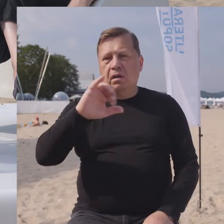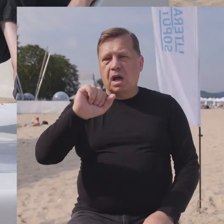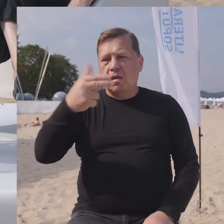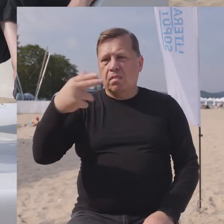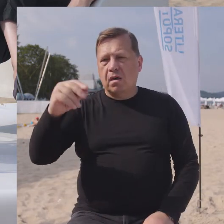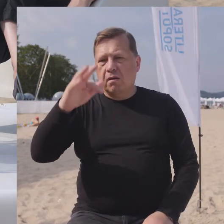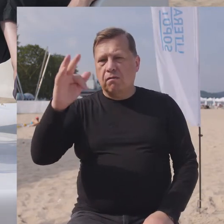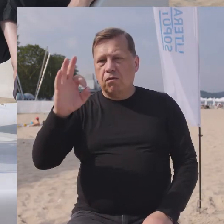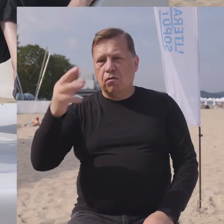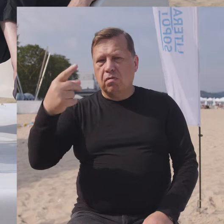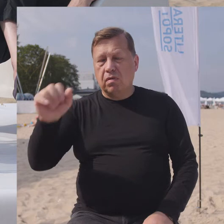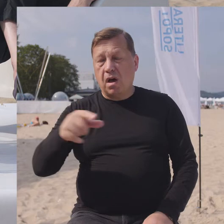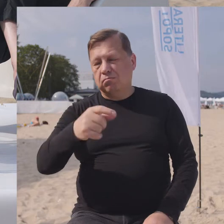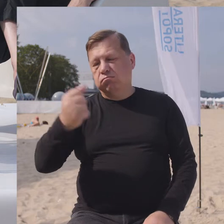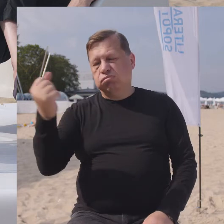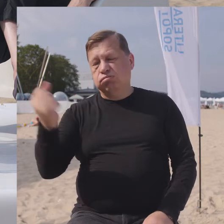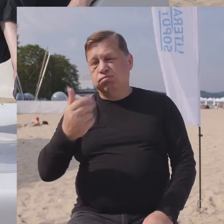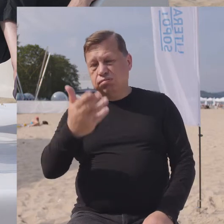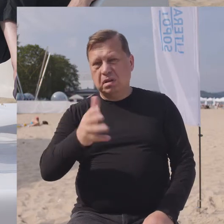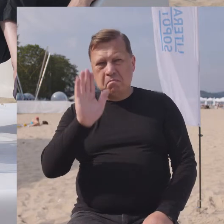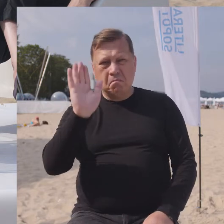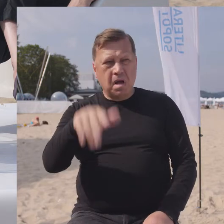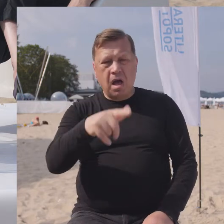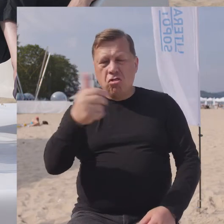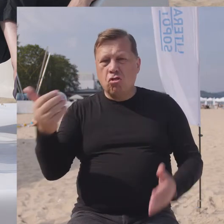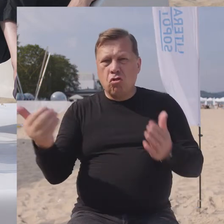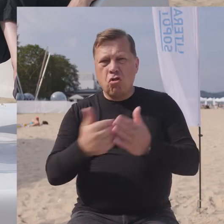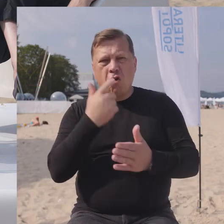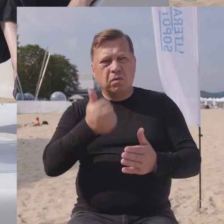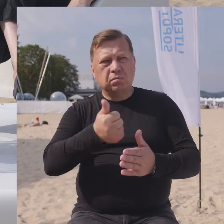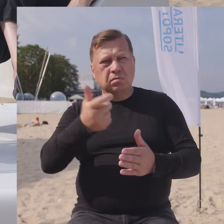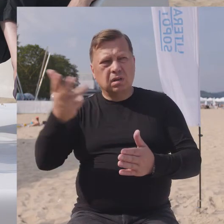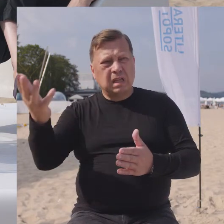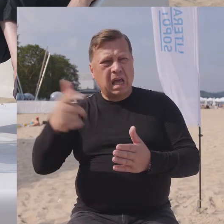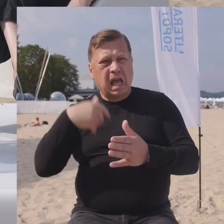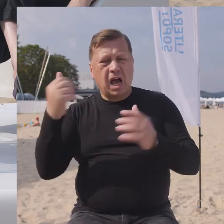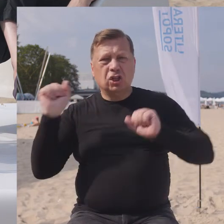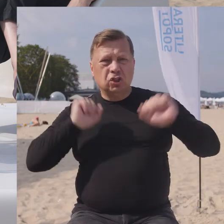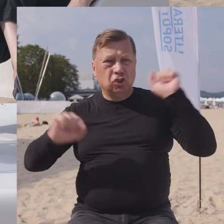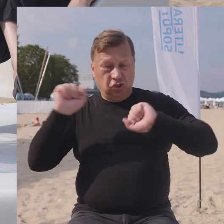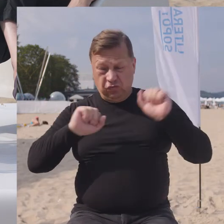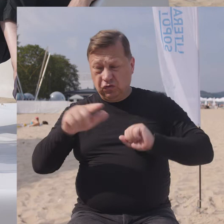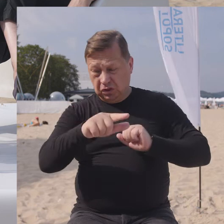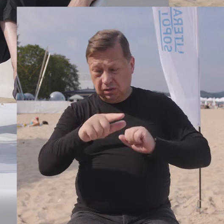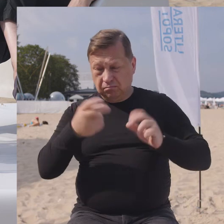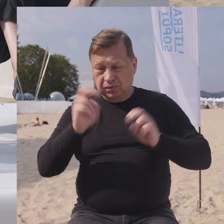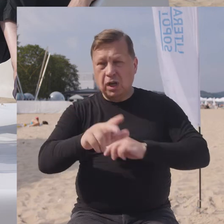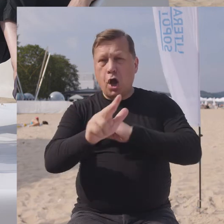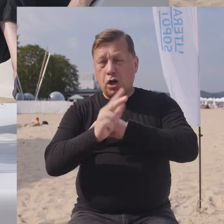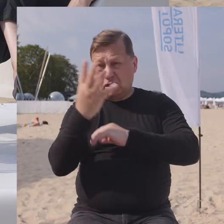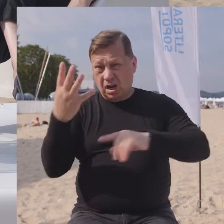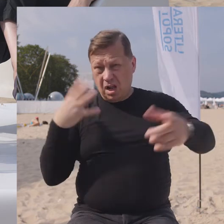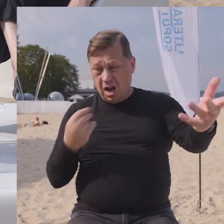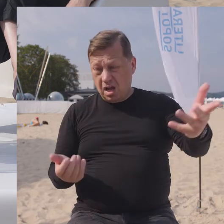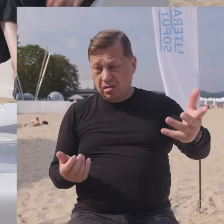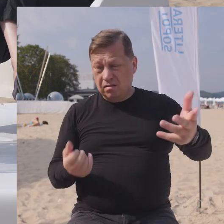która oprócz tego, że właśnie zdaje się ma jakąś nową serię ćwiczeń, 84 lata, których oczywiście bym nigdy nie zrobiła, bo bym